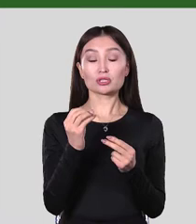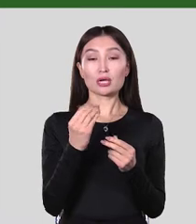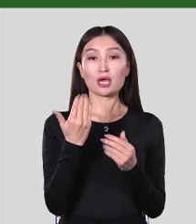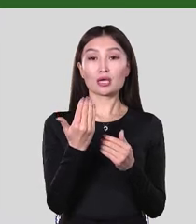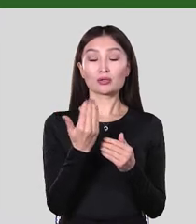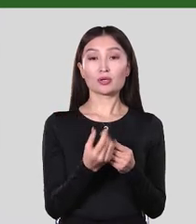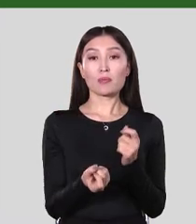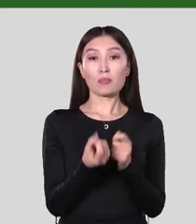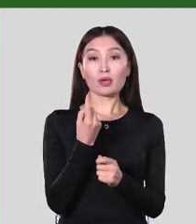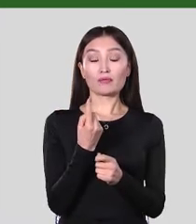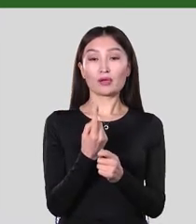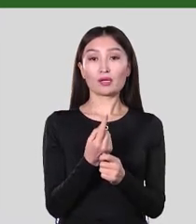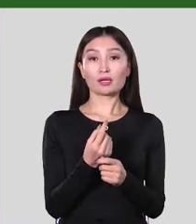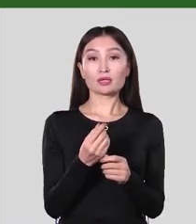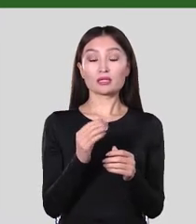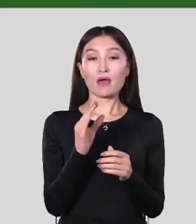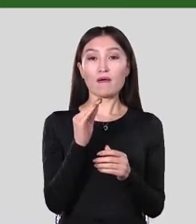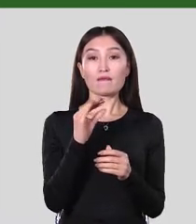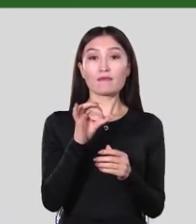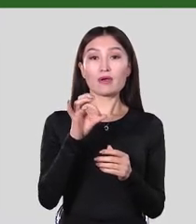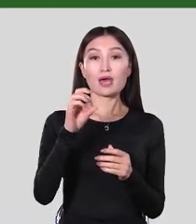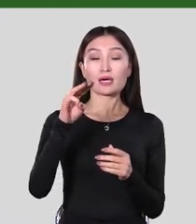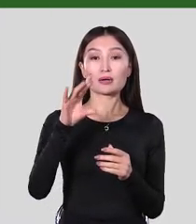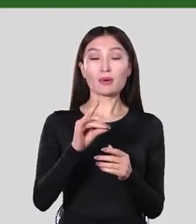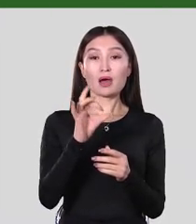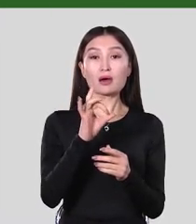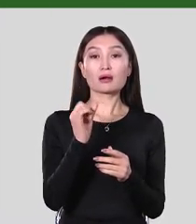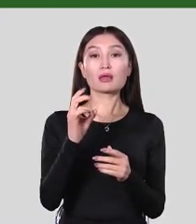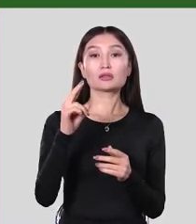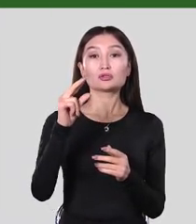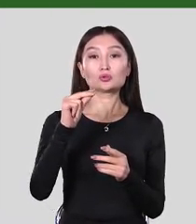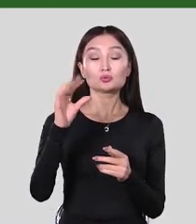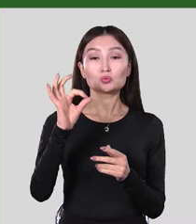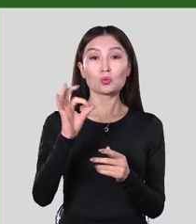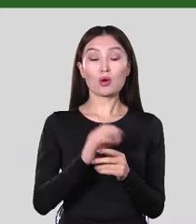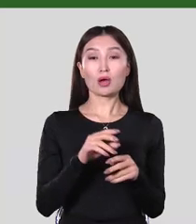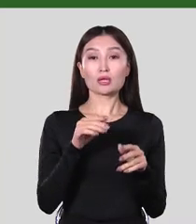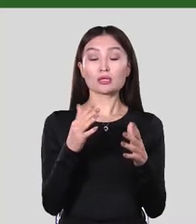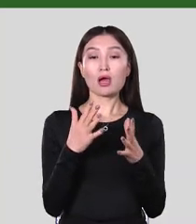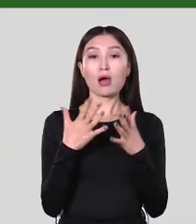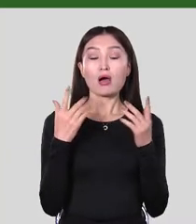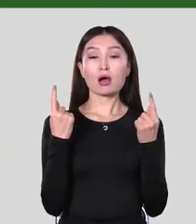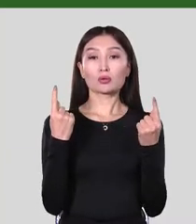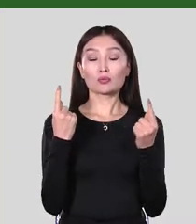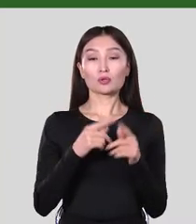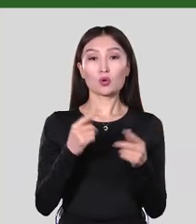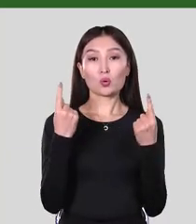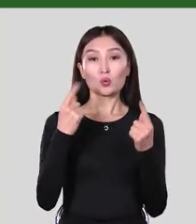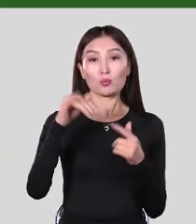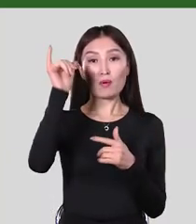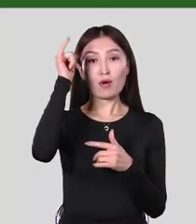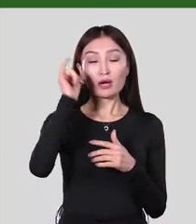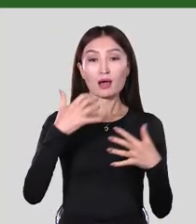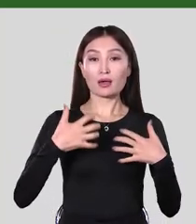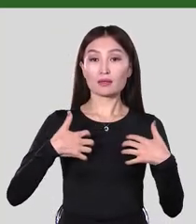пампе появились обширные фермы – ранчо. В пампе пасутся огромные стада крупного рогатого